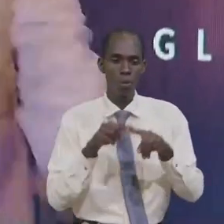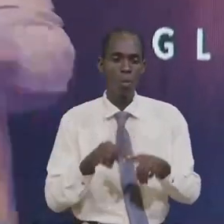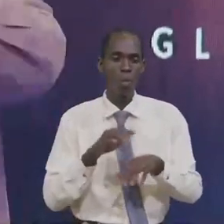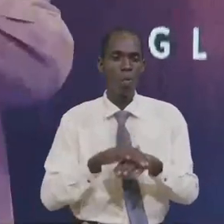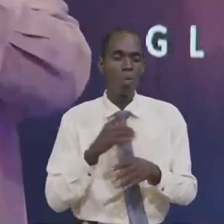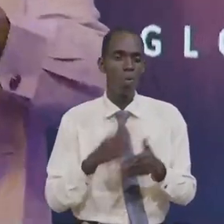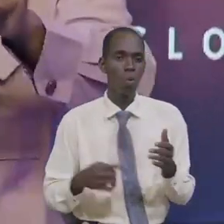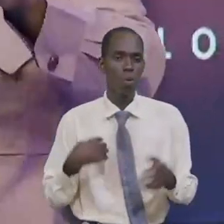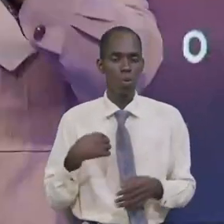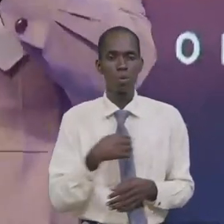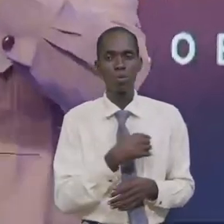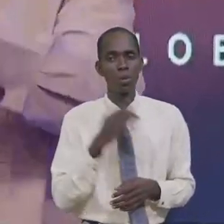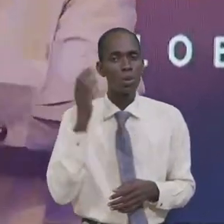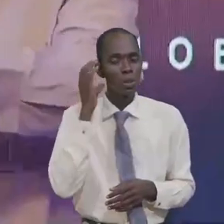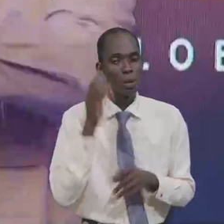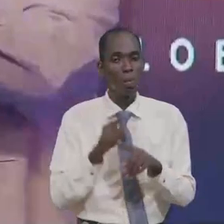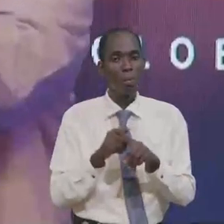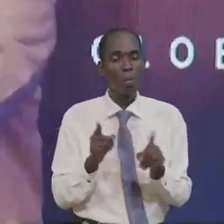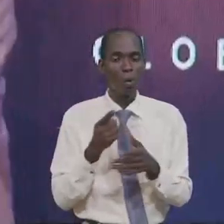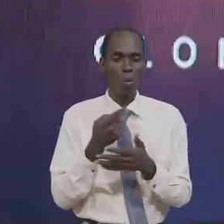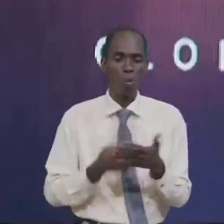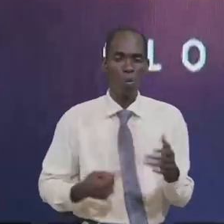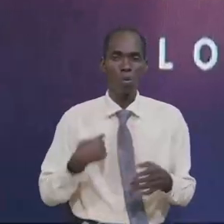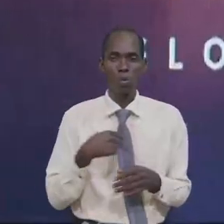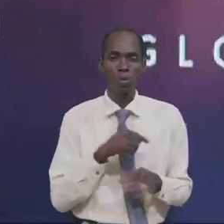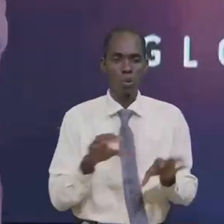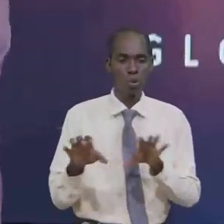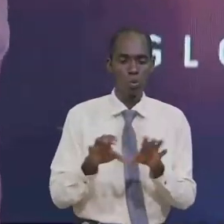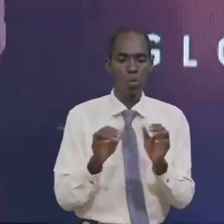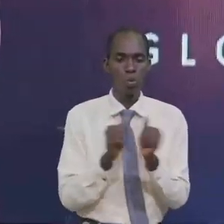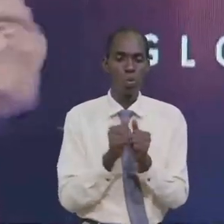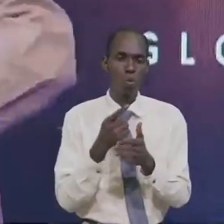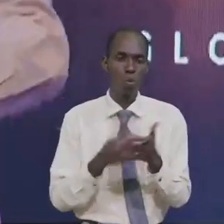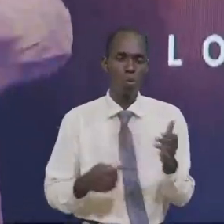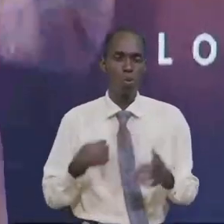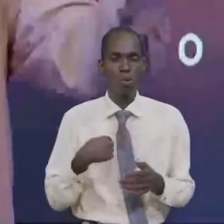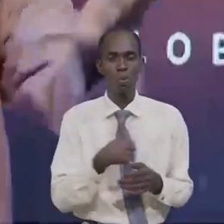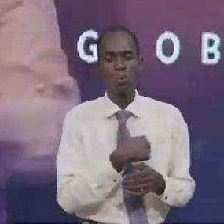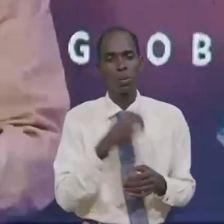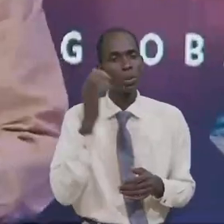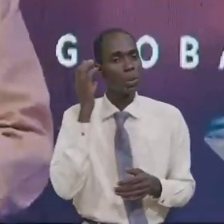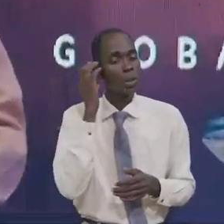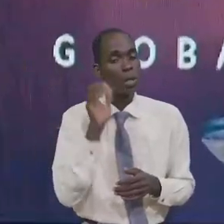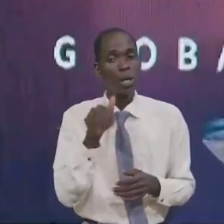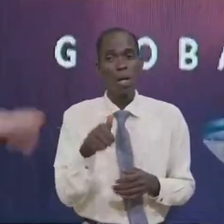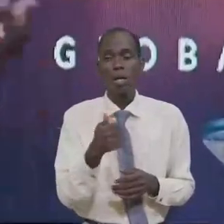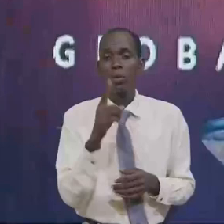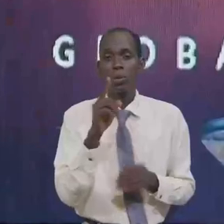de ce que nous faisons de ce que nous entendons tout le monde peut